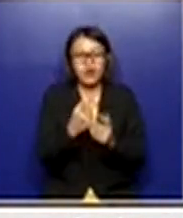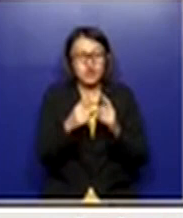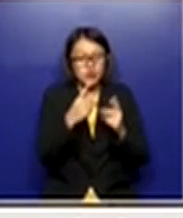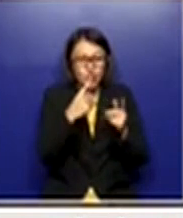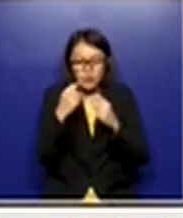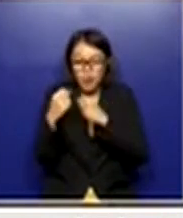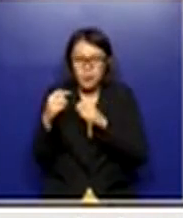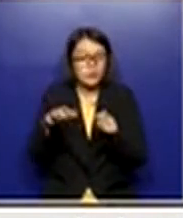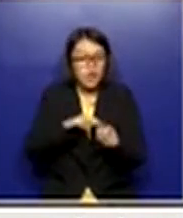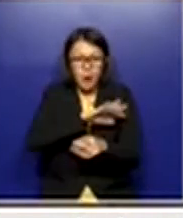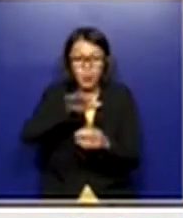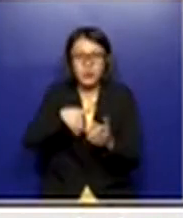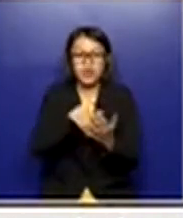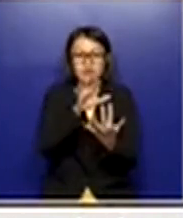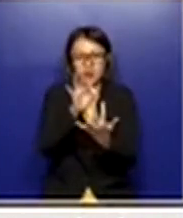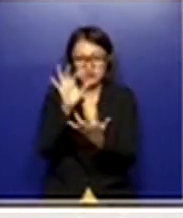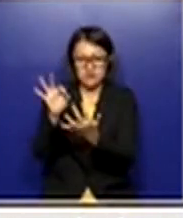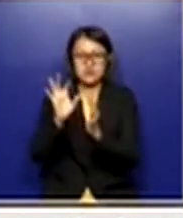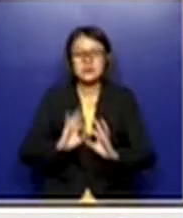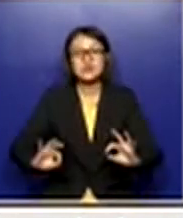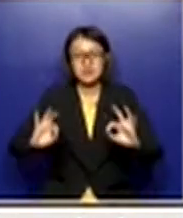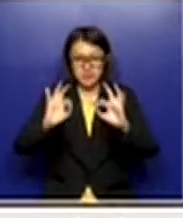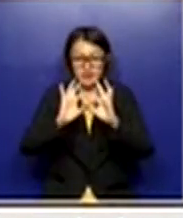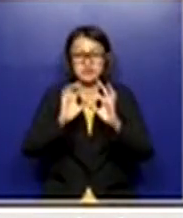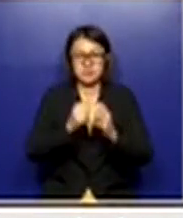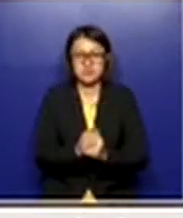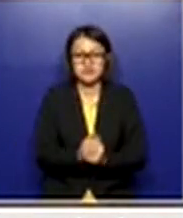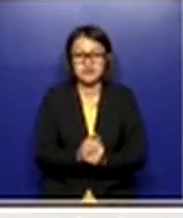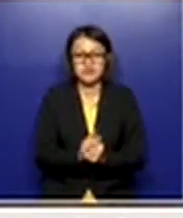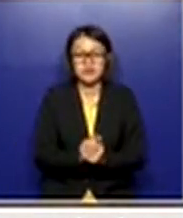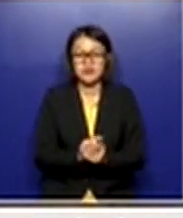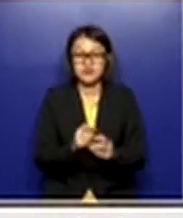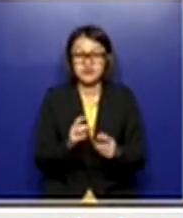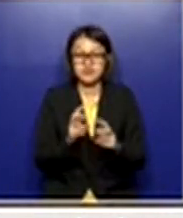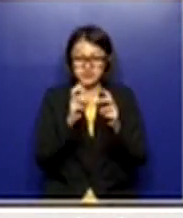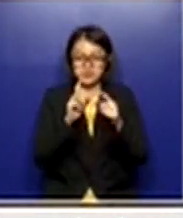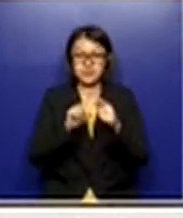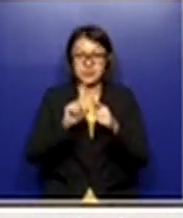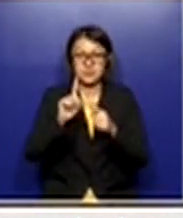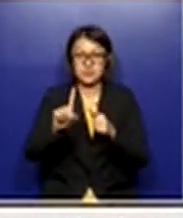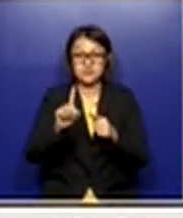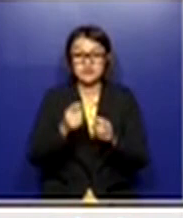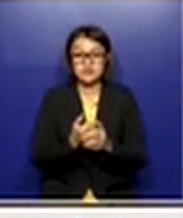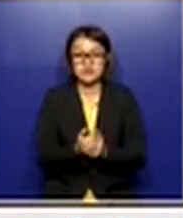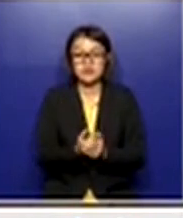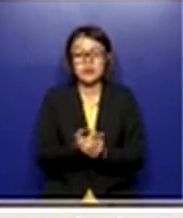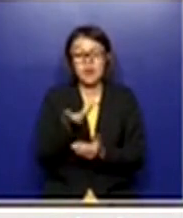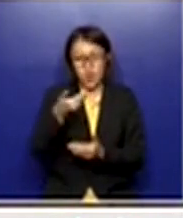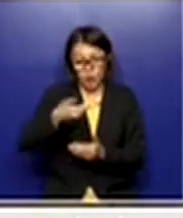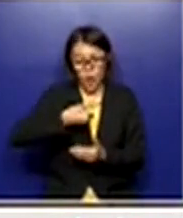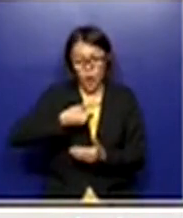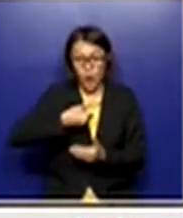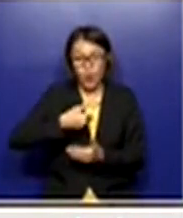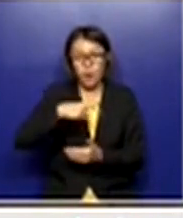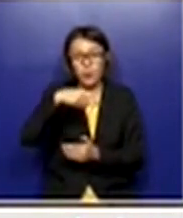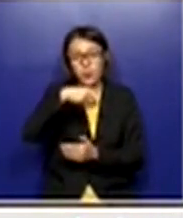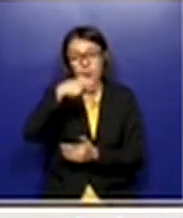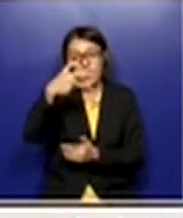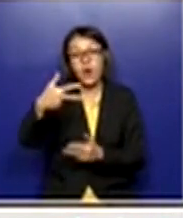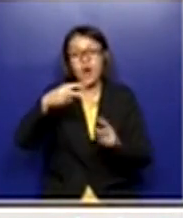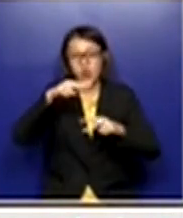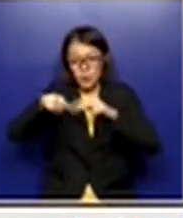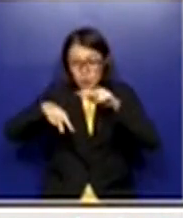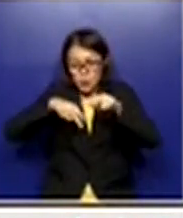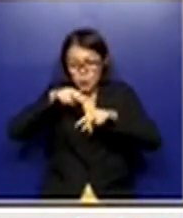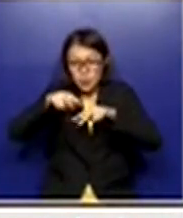ดแต่ขอเลือกเฉพาะประเด็นสำคัญนะคะประเด็นแรกคือเรื่องที่ท่านขอให้ไทย PBS ทำหน้าที่ตรวจสอ